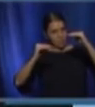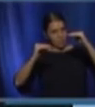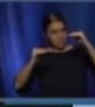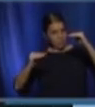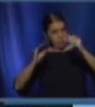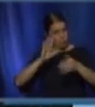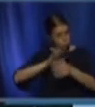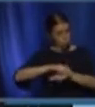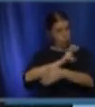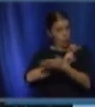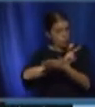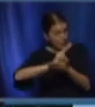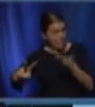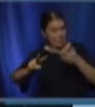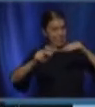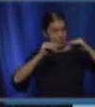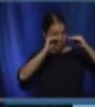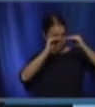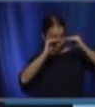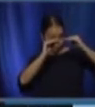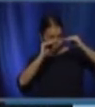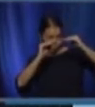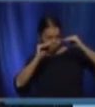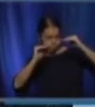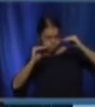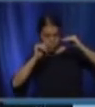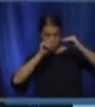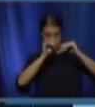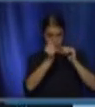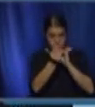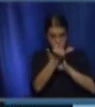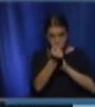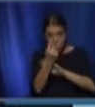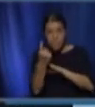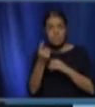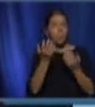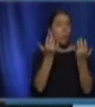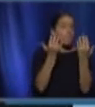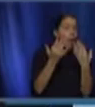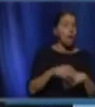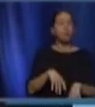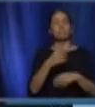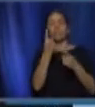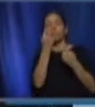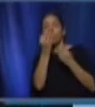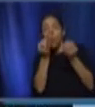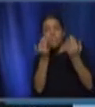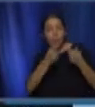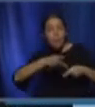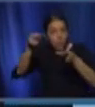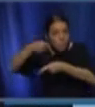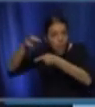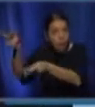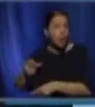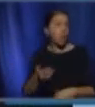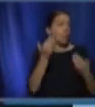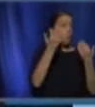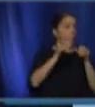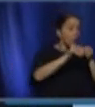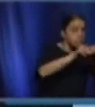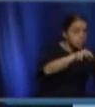nombre de cas, le nombre d'hospitalisations puis le nombre d'éclosions. Donc, Quel pourcentage de baisse? Bien